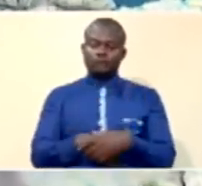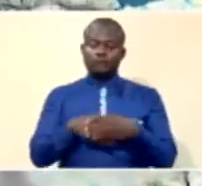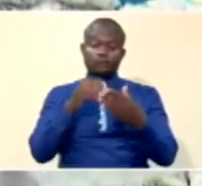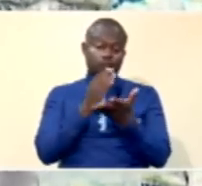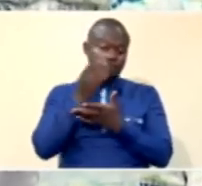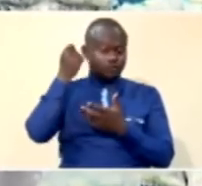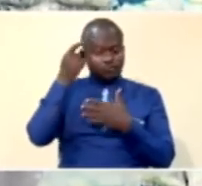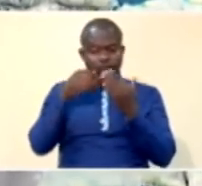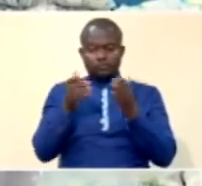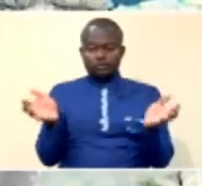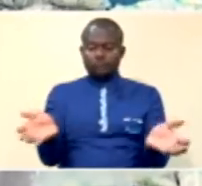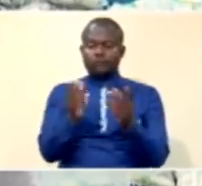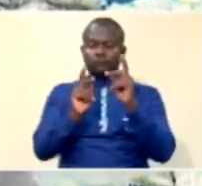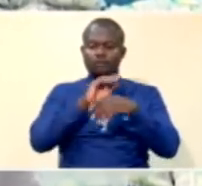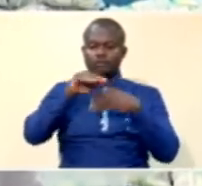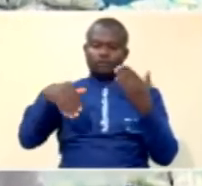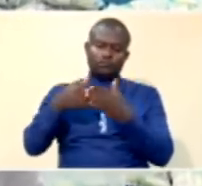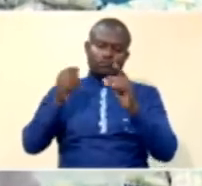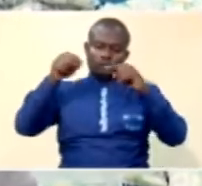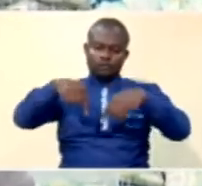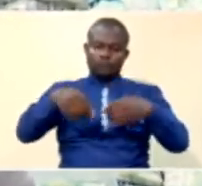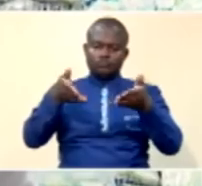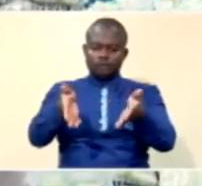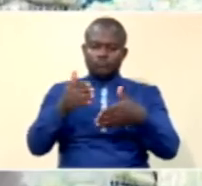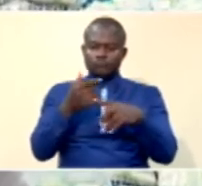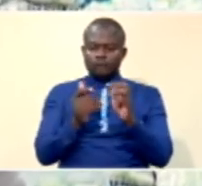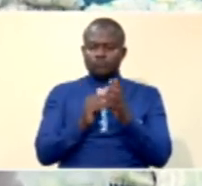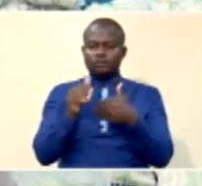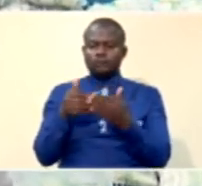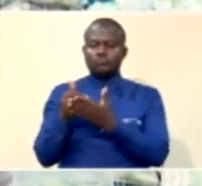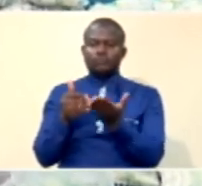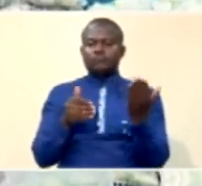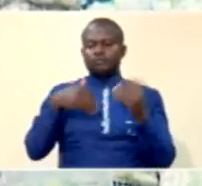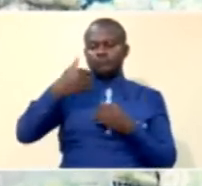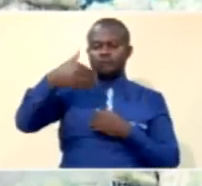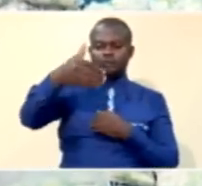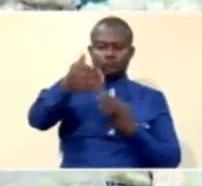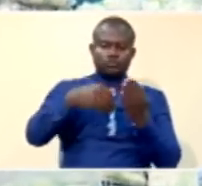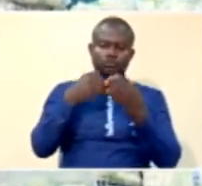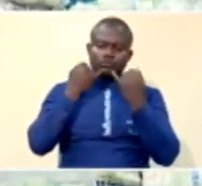Rero ndashishikariza bagenzi banjye kuza hano, kandi buri munsi mpora mbwira abantu kuza